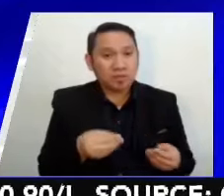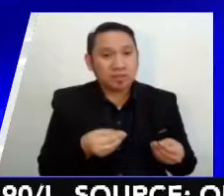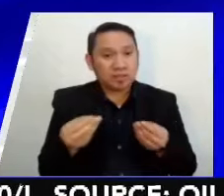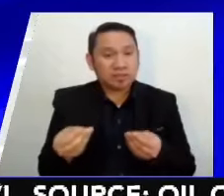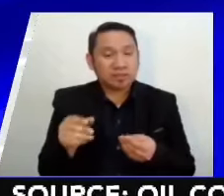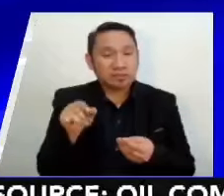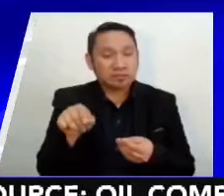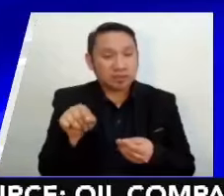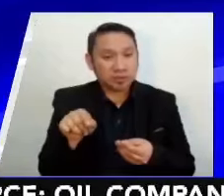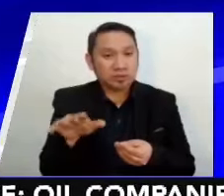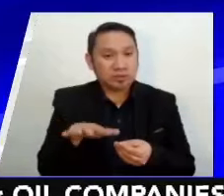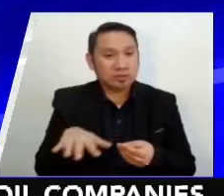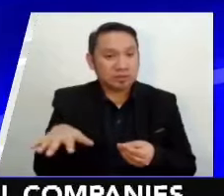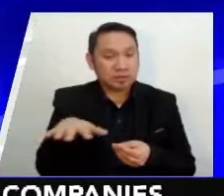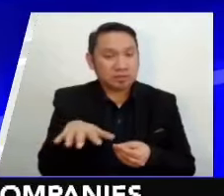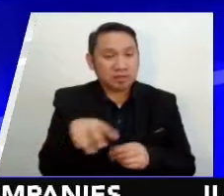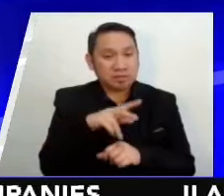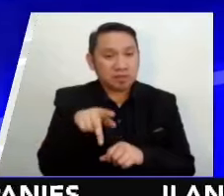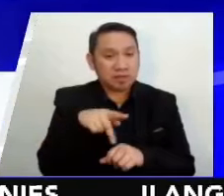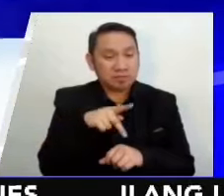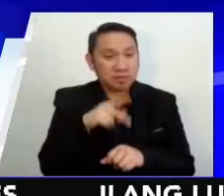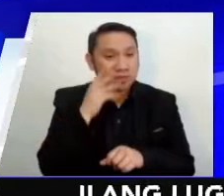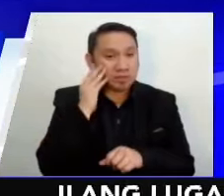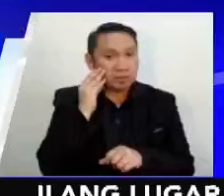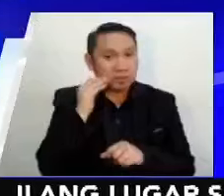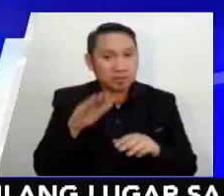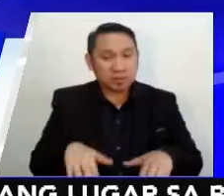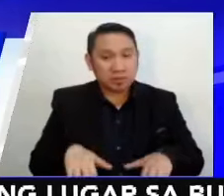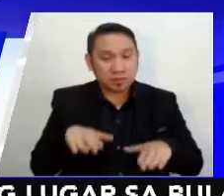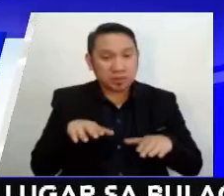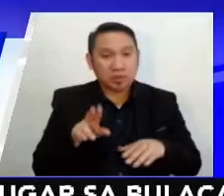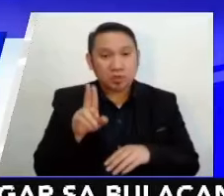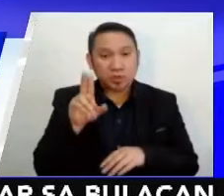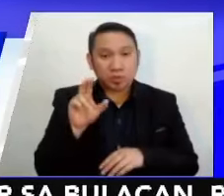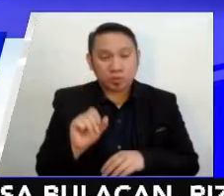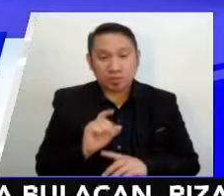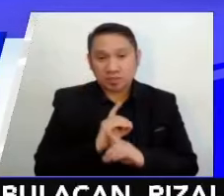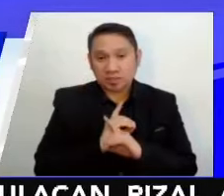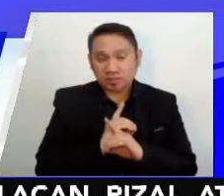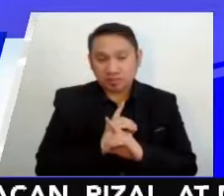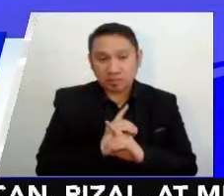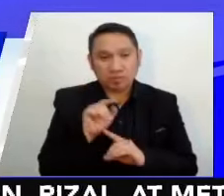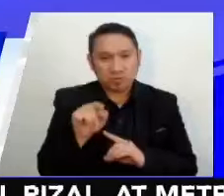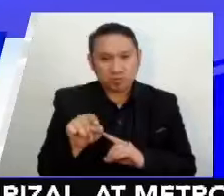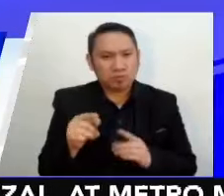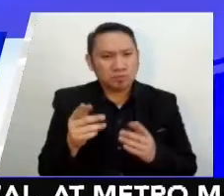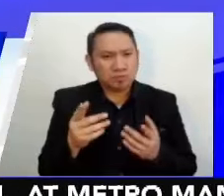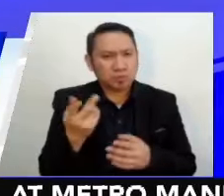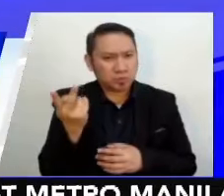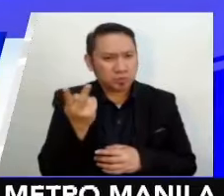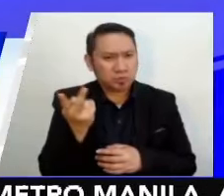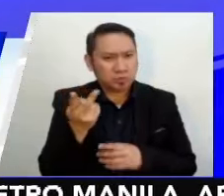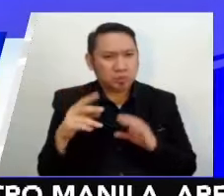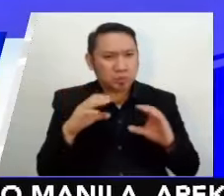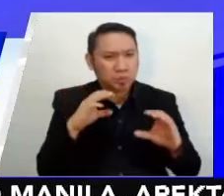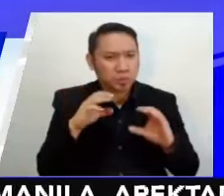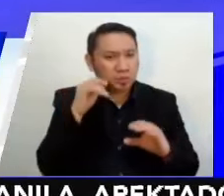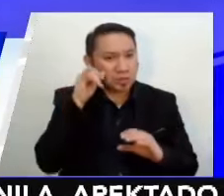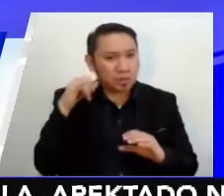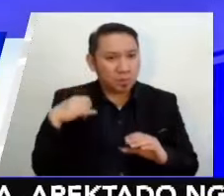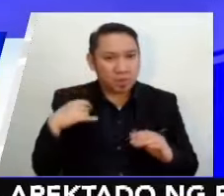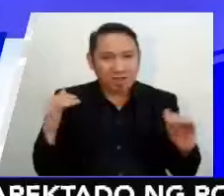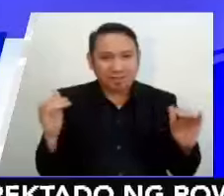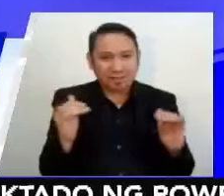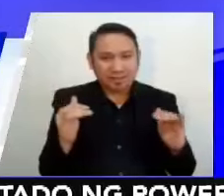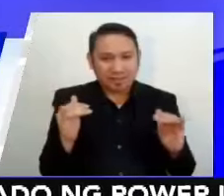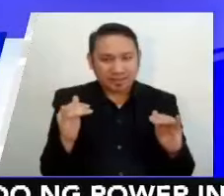Pilipinas. Binanggit yan ni U.S. Defense Secretary Lloyd Austin sa kanilang pag-uusap ni Pangulong Bongbong Marcos sa Malacanang kahapon. Dagdag po ito sa nauna